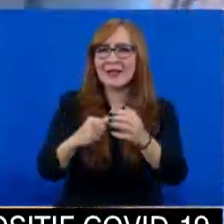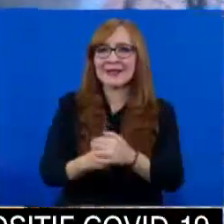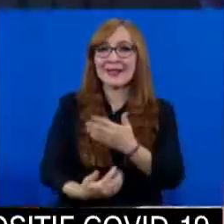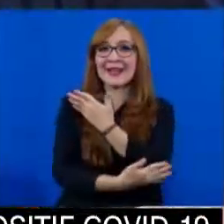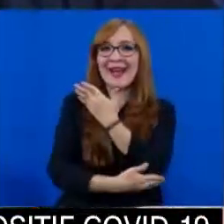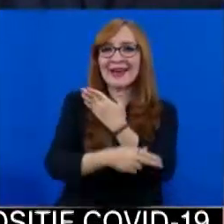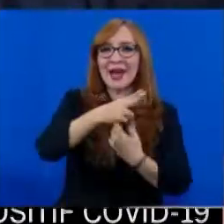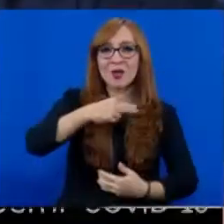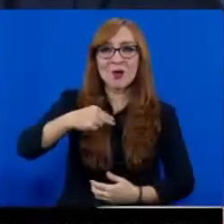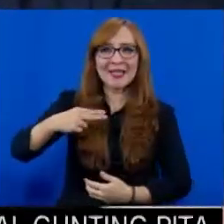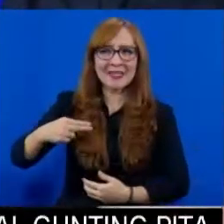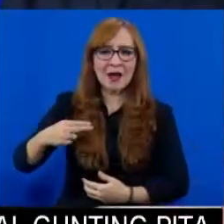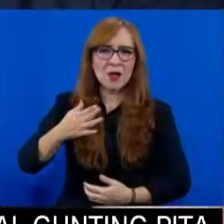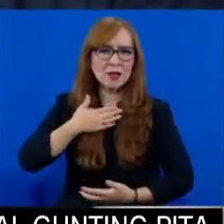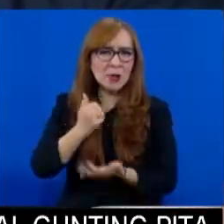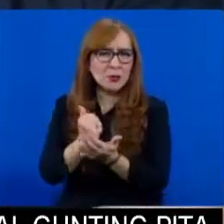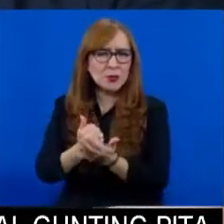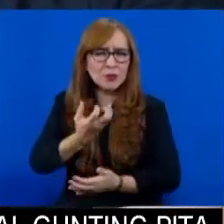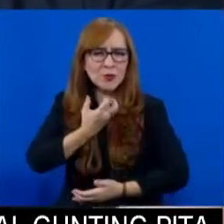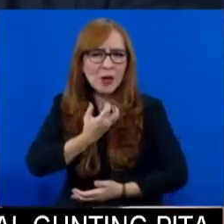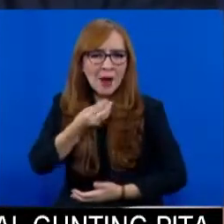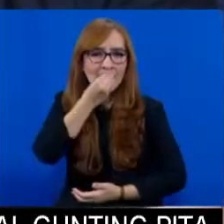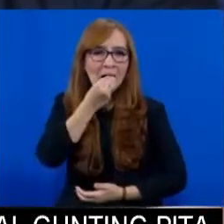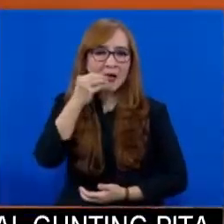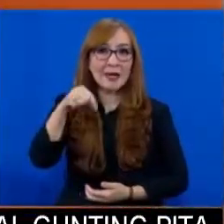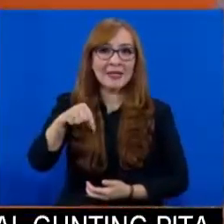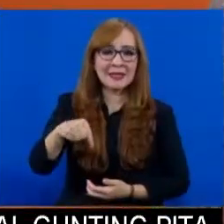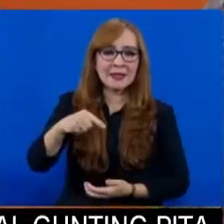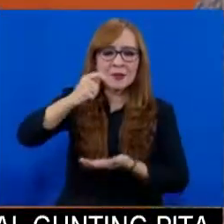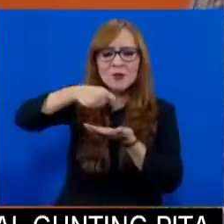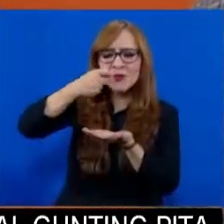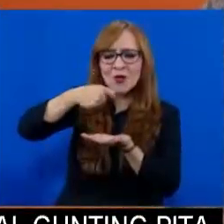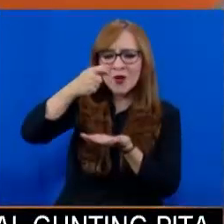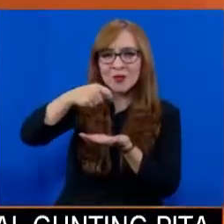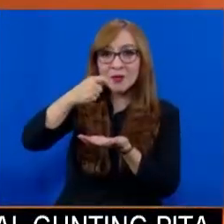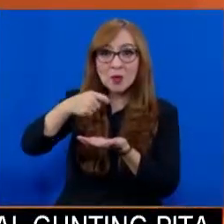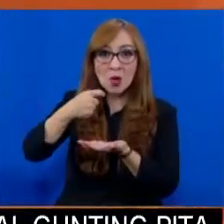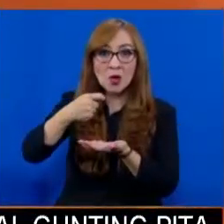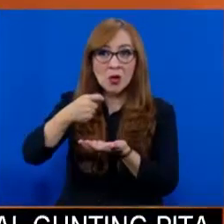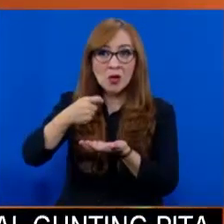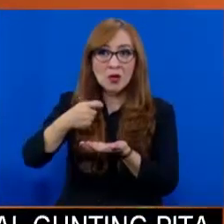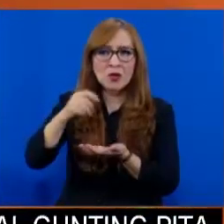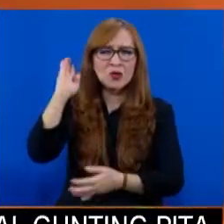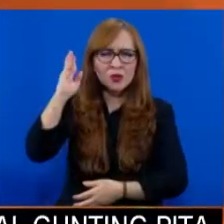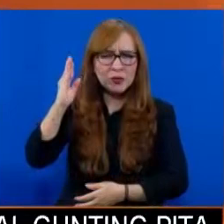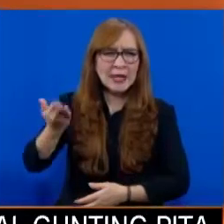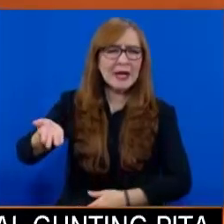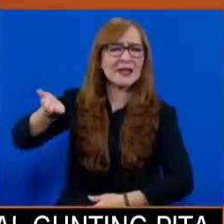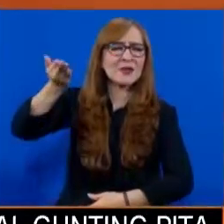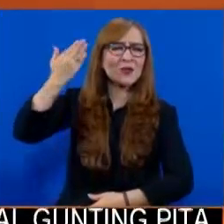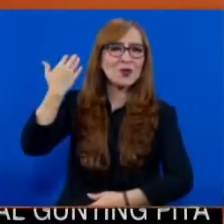Jadi emang suka makan soto aja karena kuah-kuahnya itu seger kalau dimakan siang. Soto udah dari dulu ya makanan favorit